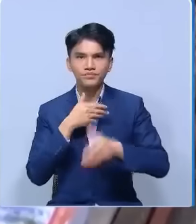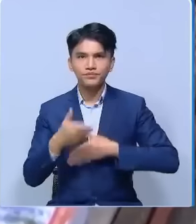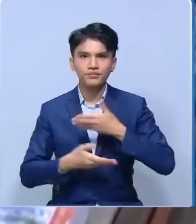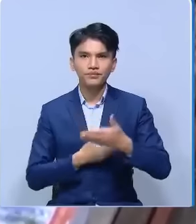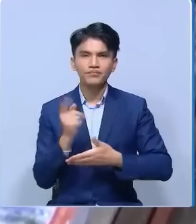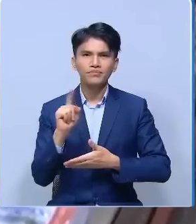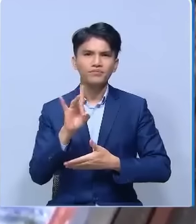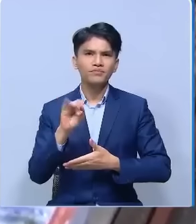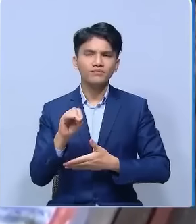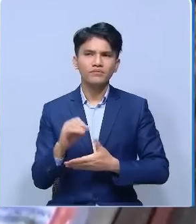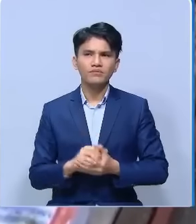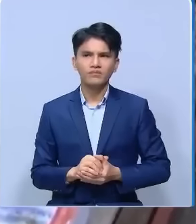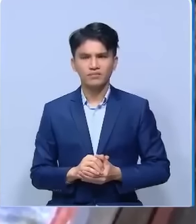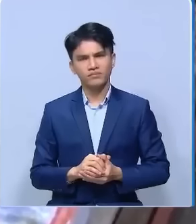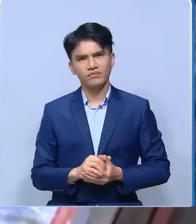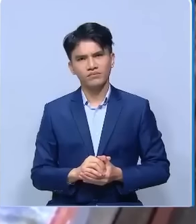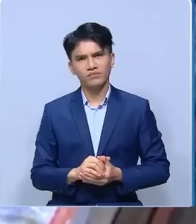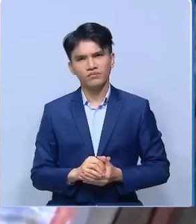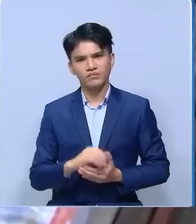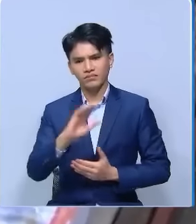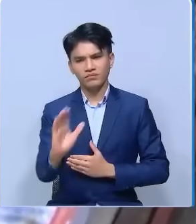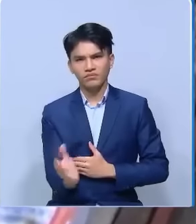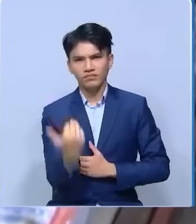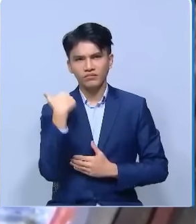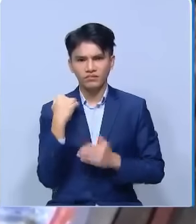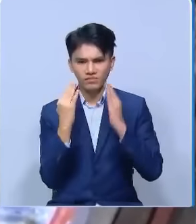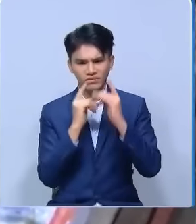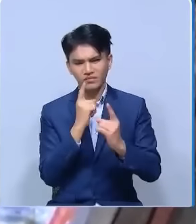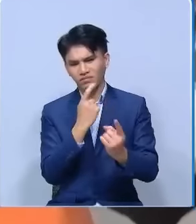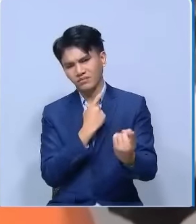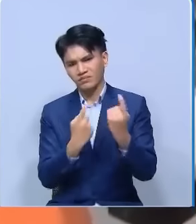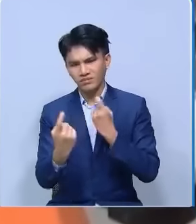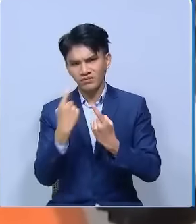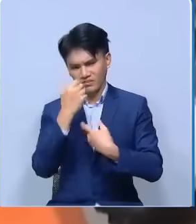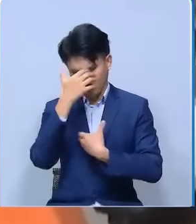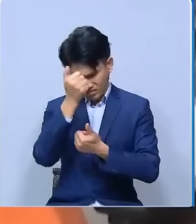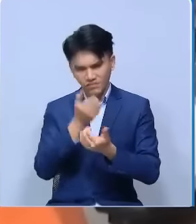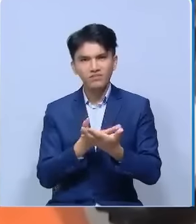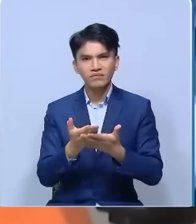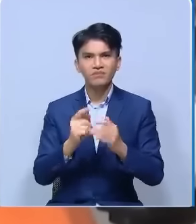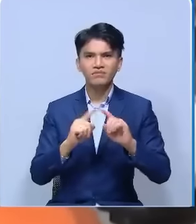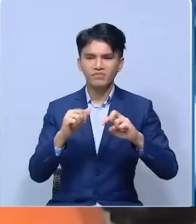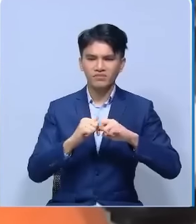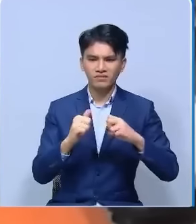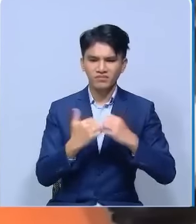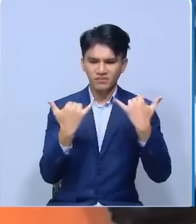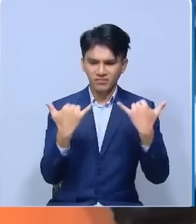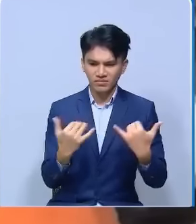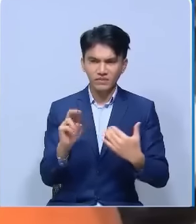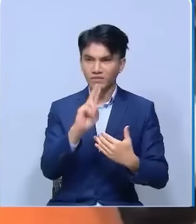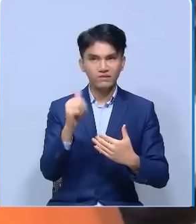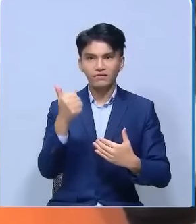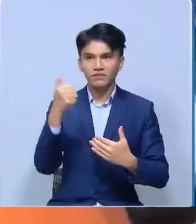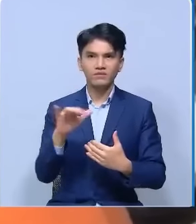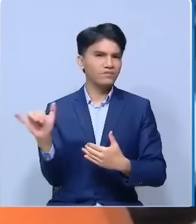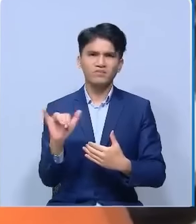ลาก80บาทเนี่ยบอกตั้งแต่เช้ามีลูกค้าเข้ามาถามกันเยอะสนใจอยากจะซื้อแต่มันมีปัญหามันเข้าไปใช้งานไม่ได ้